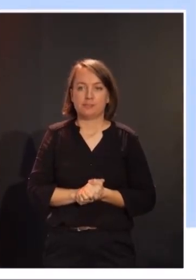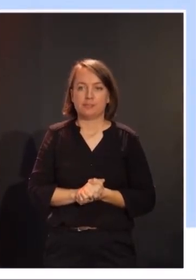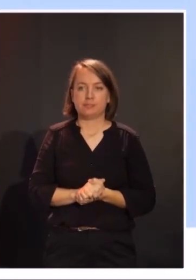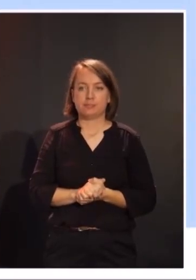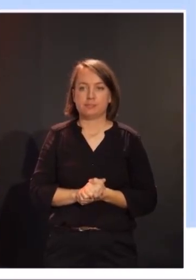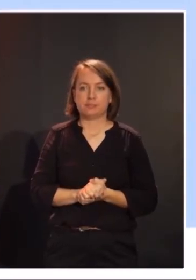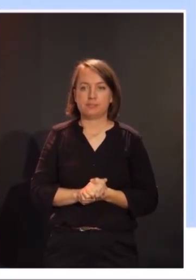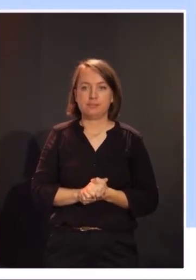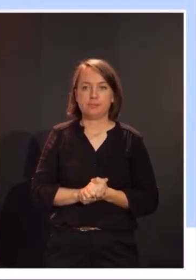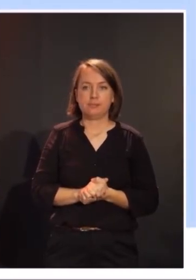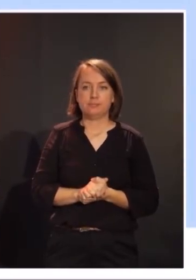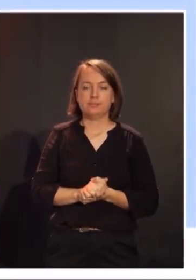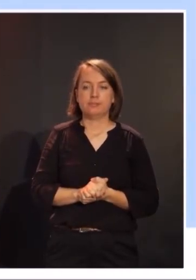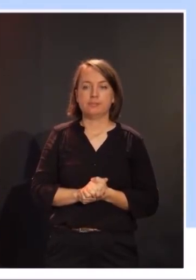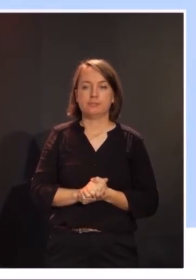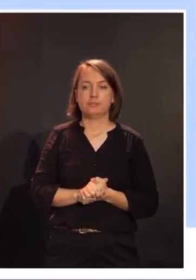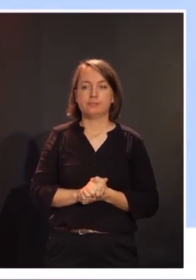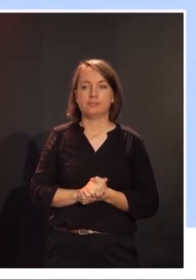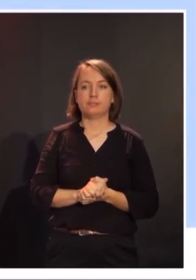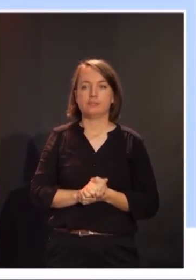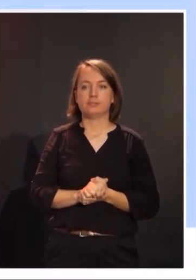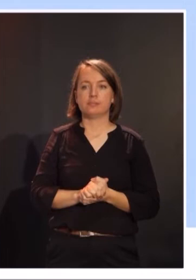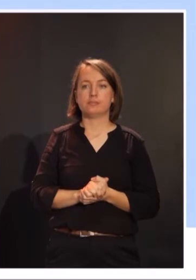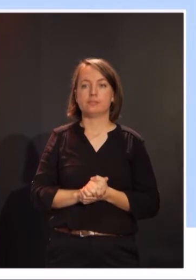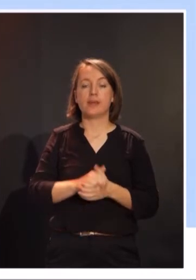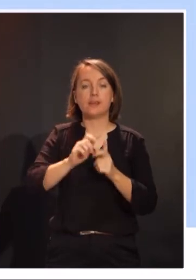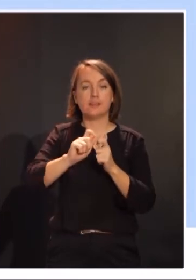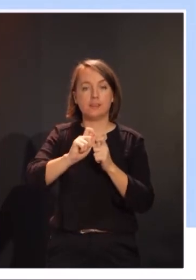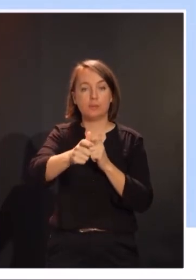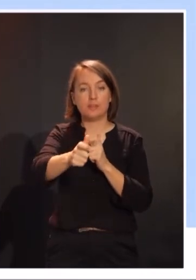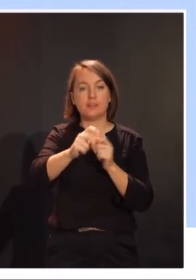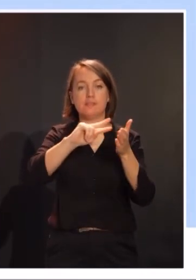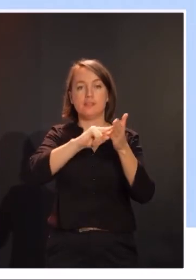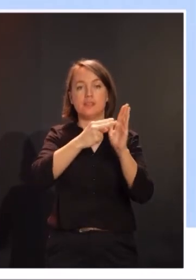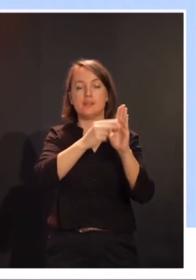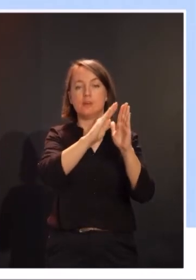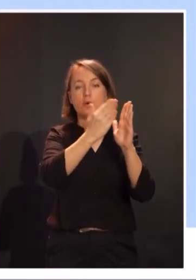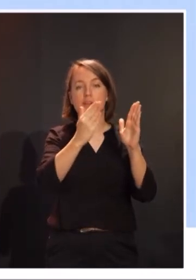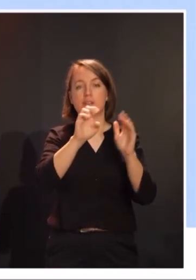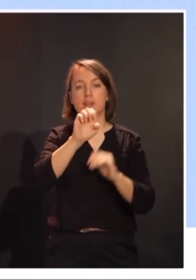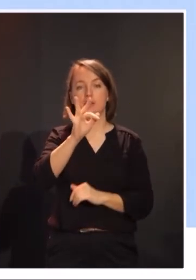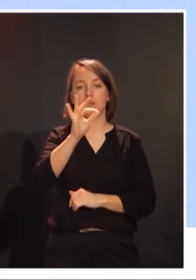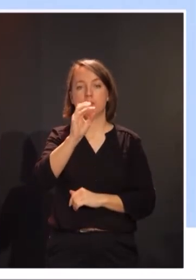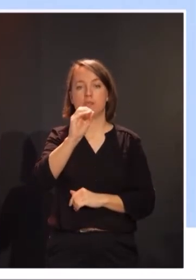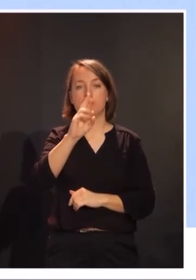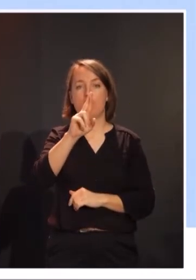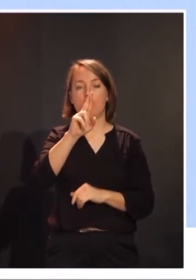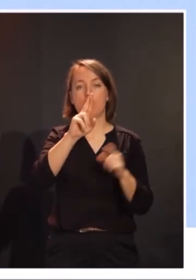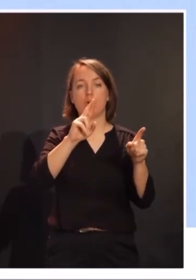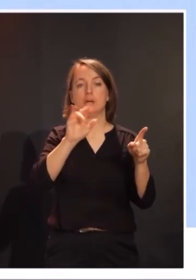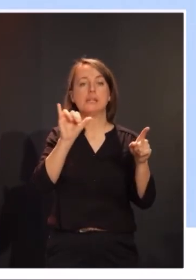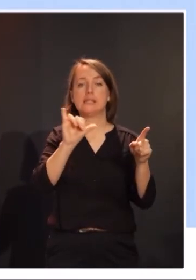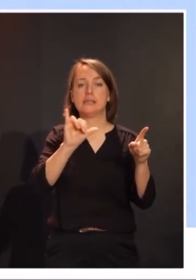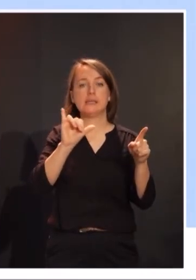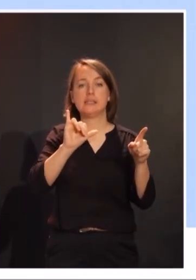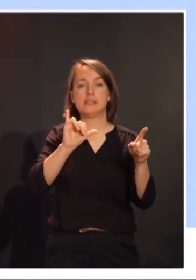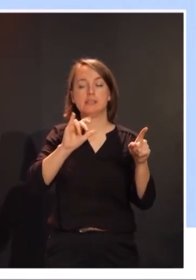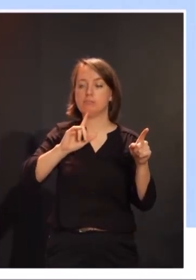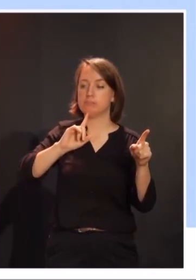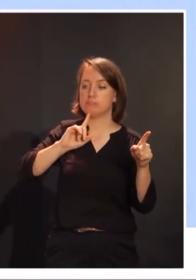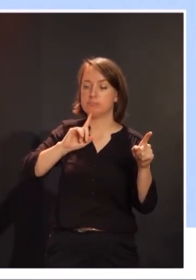Les prescripteurs de ce dispositif, de la Technicotech Effort, sont les